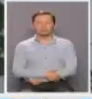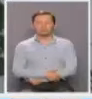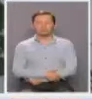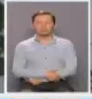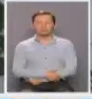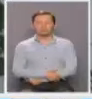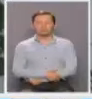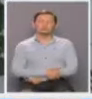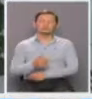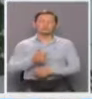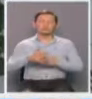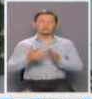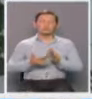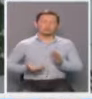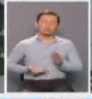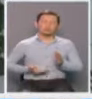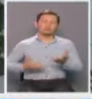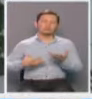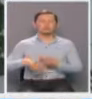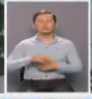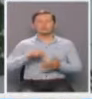Атырау қаласының тұрғындарына үлкен